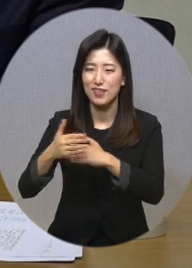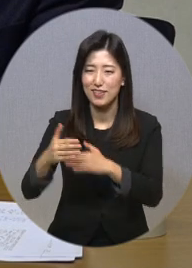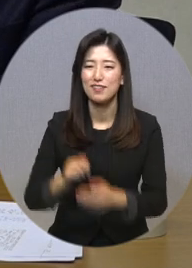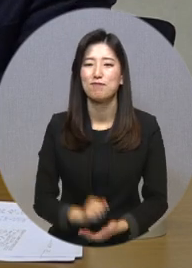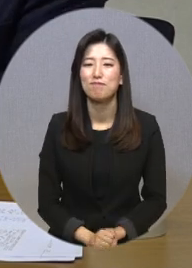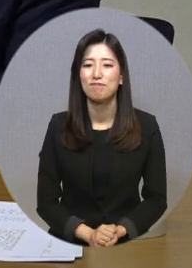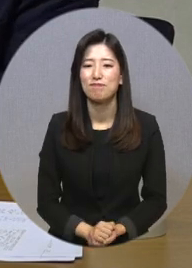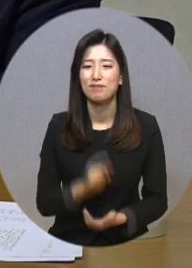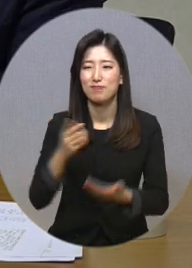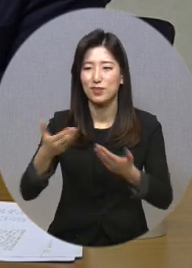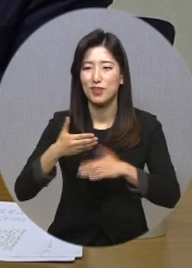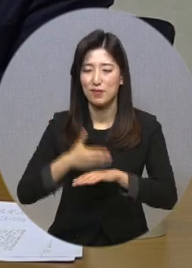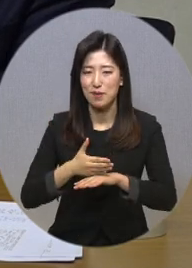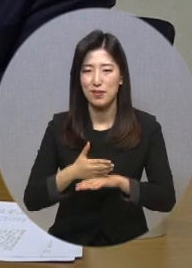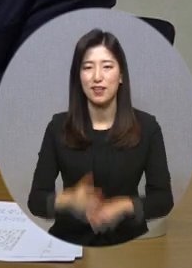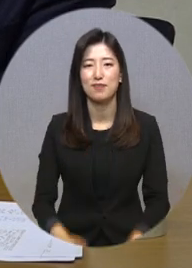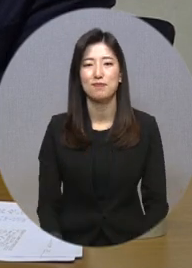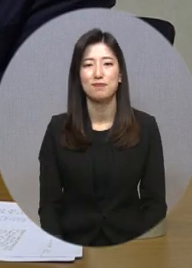장시간 수고하셨습니다.